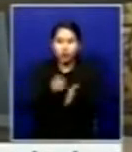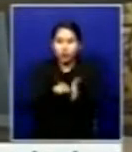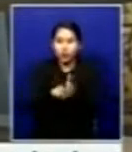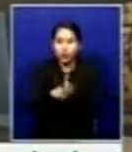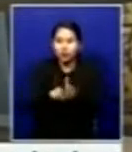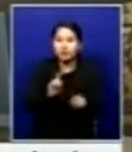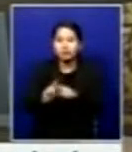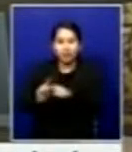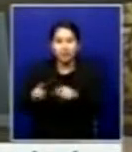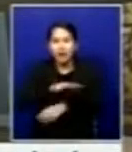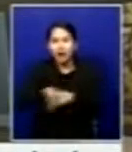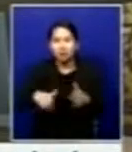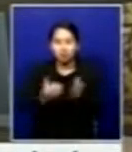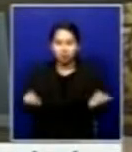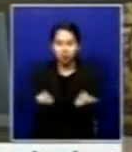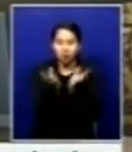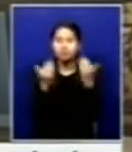ได้รับผลกระทบมานี่ครับ